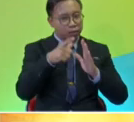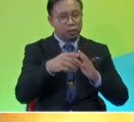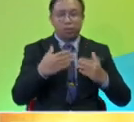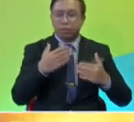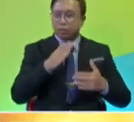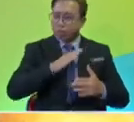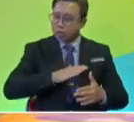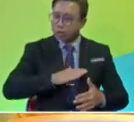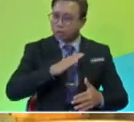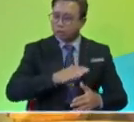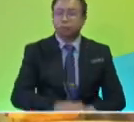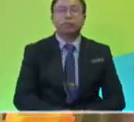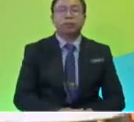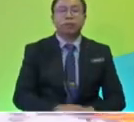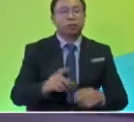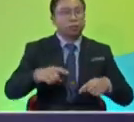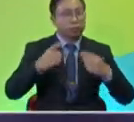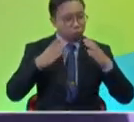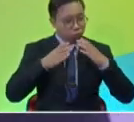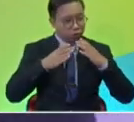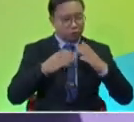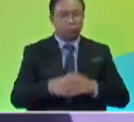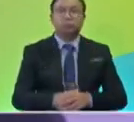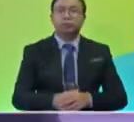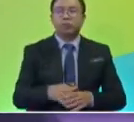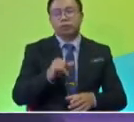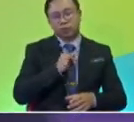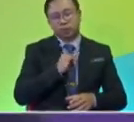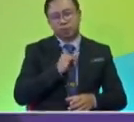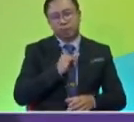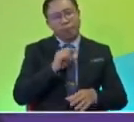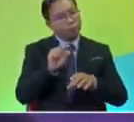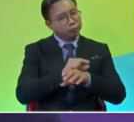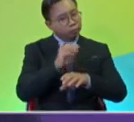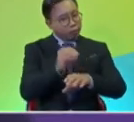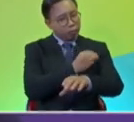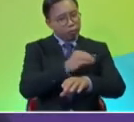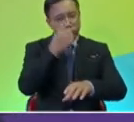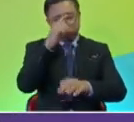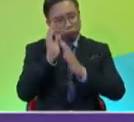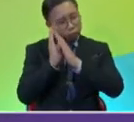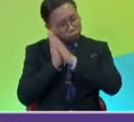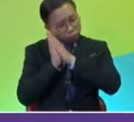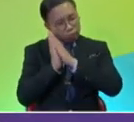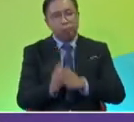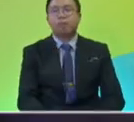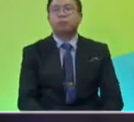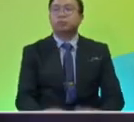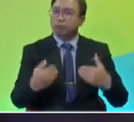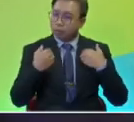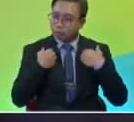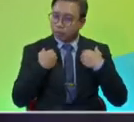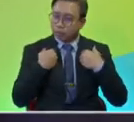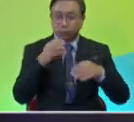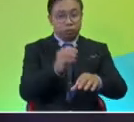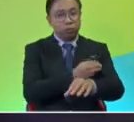tenang kan kalau kita bercuti Sebab saya pun Cikgu kadang-kadang saya akan gunakan Muzik untuk tidur Cikgu ya betul ada juga Muzik yang boleh membuatkan kita